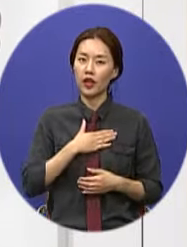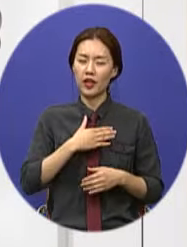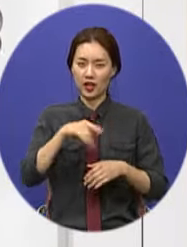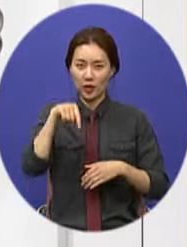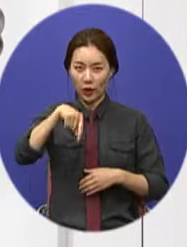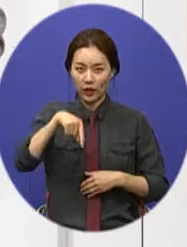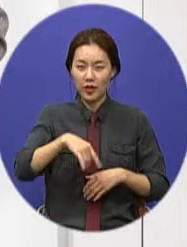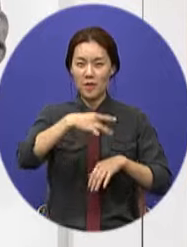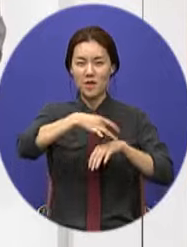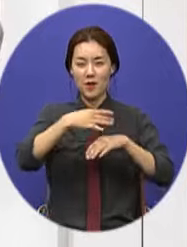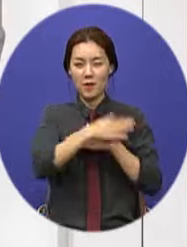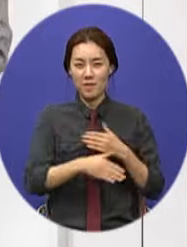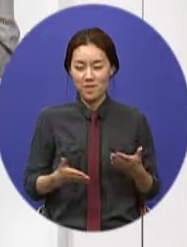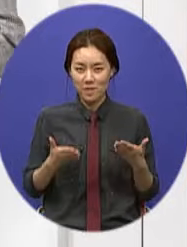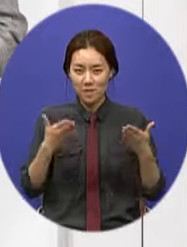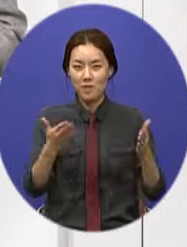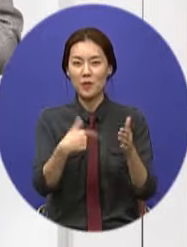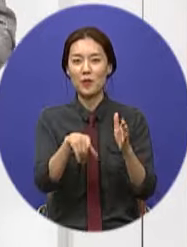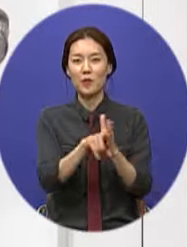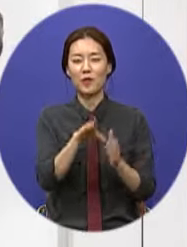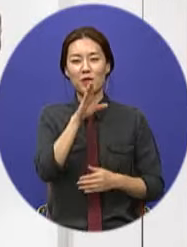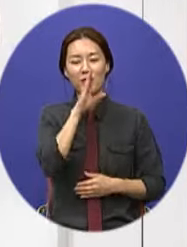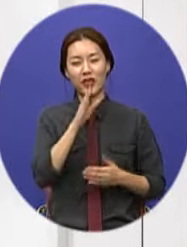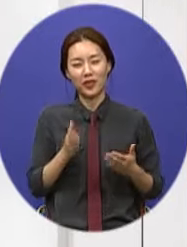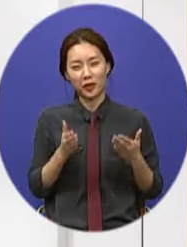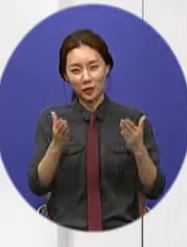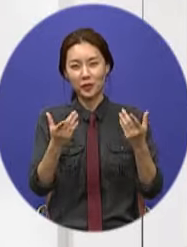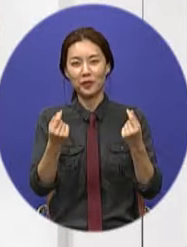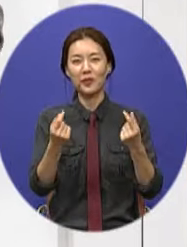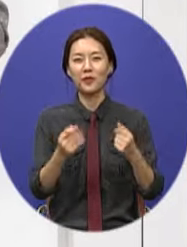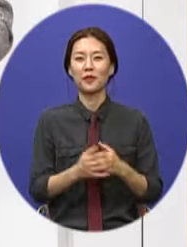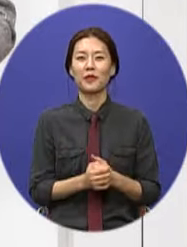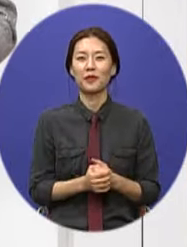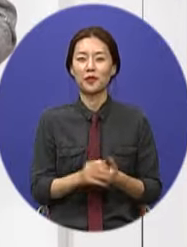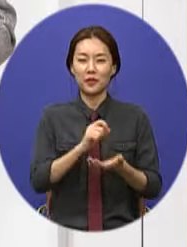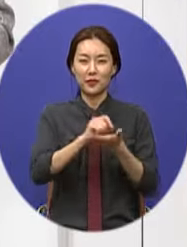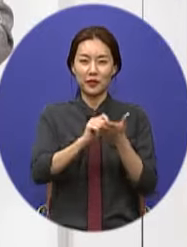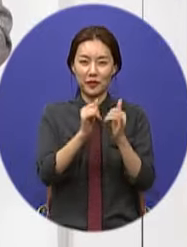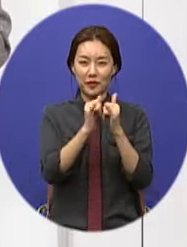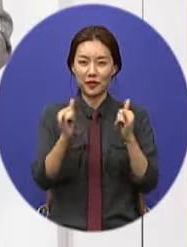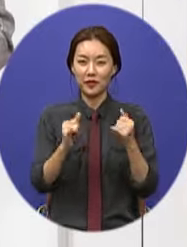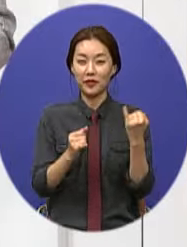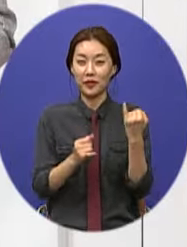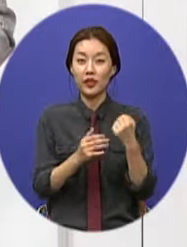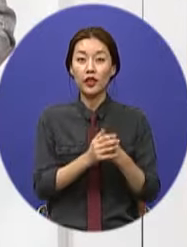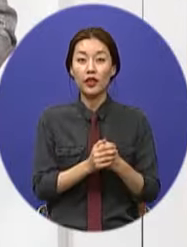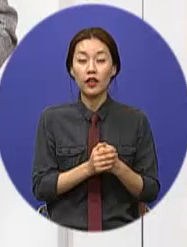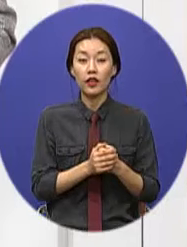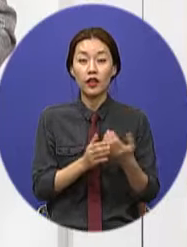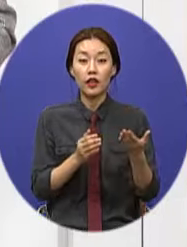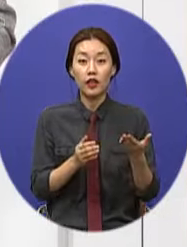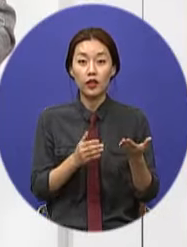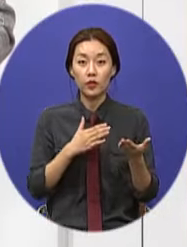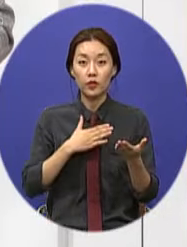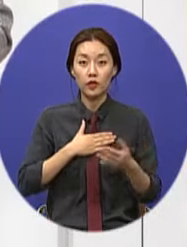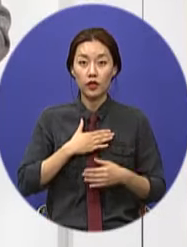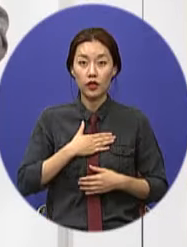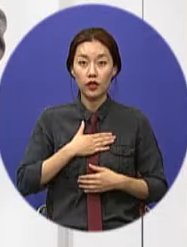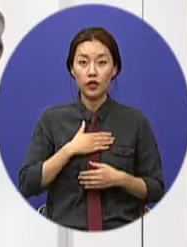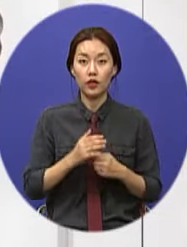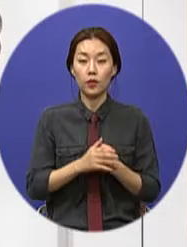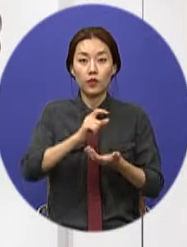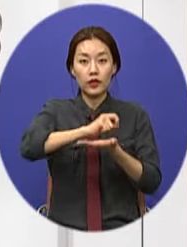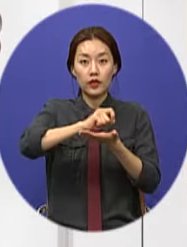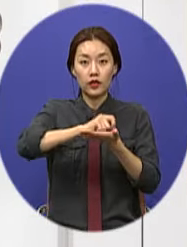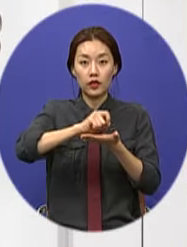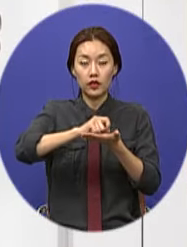뼈를 묻을 것 같아요. 복지TV 전국 나눔 노래자랑에 제가 우리 작가님이 근데 어머니 제가 이렇게